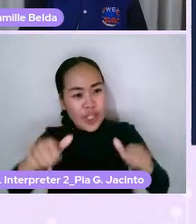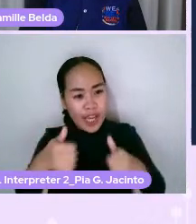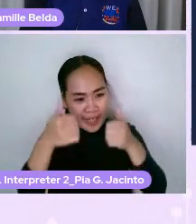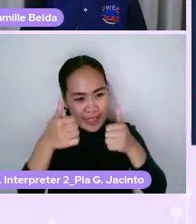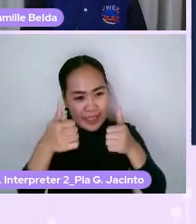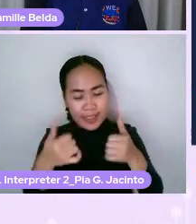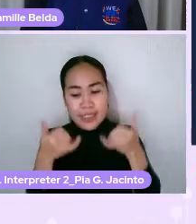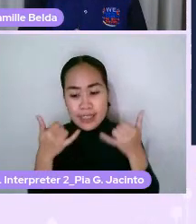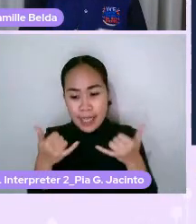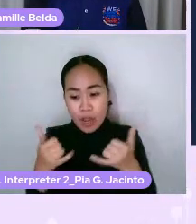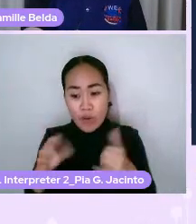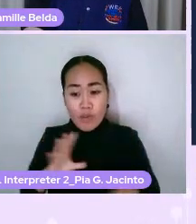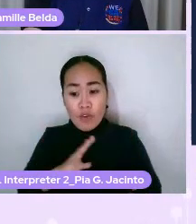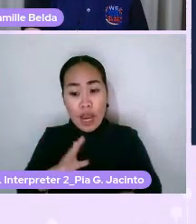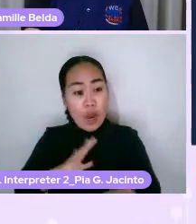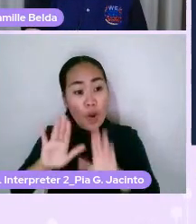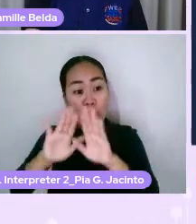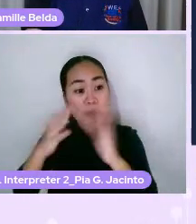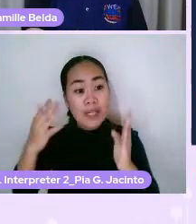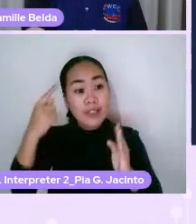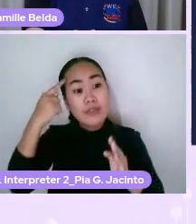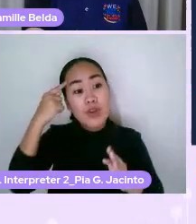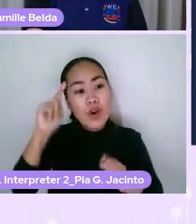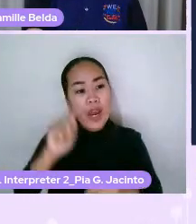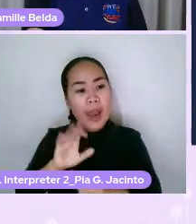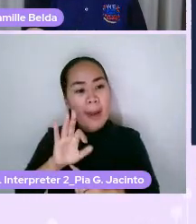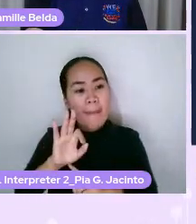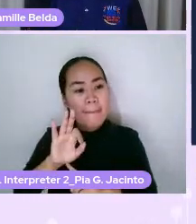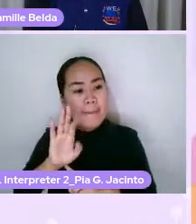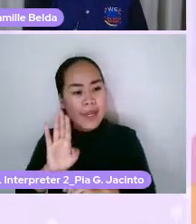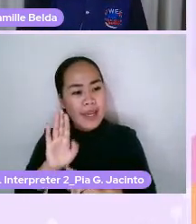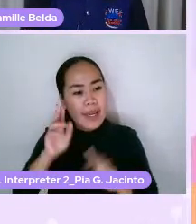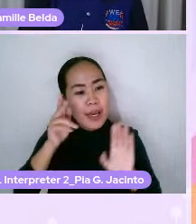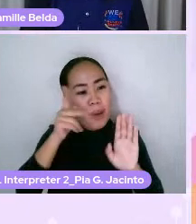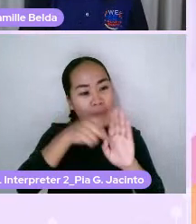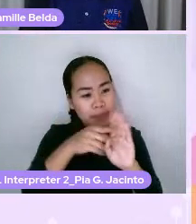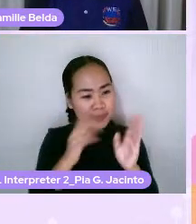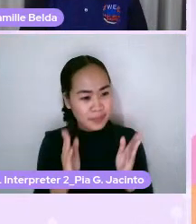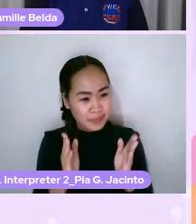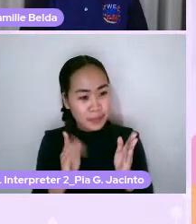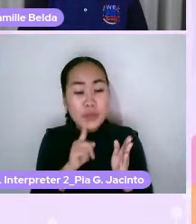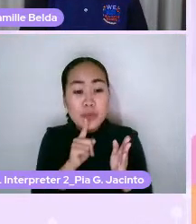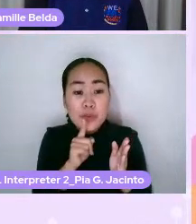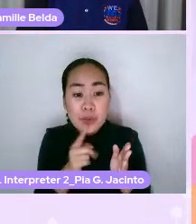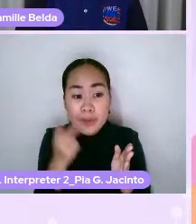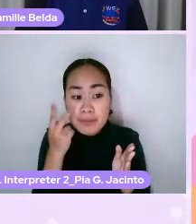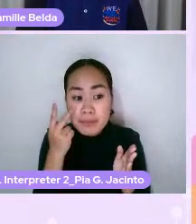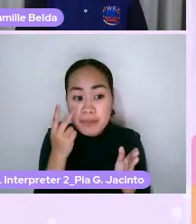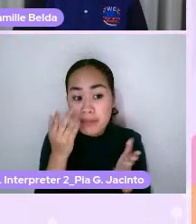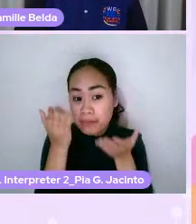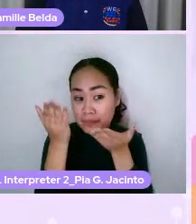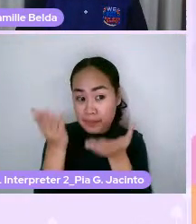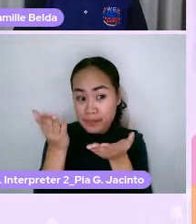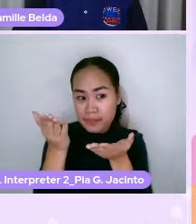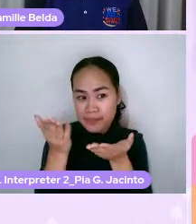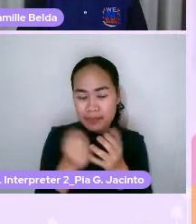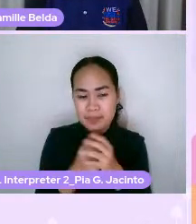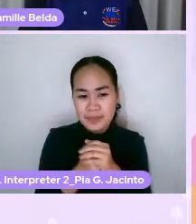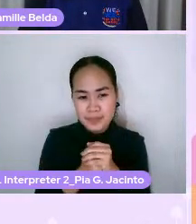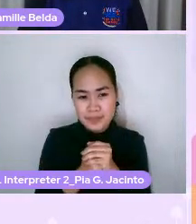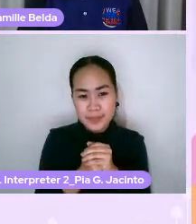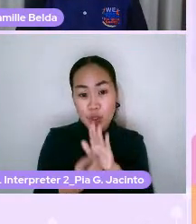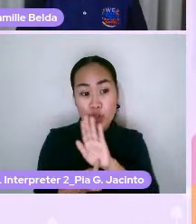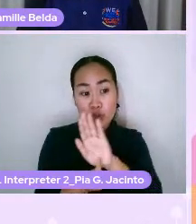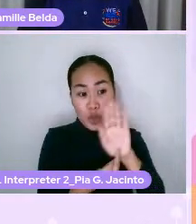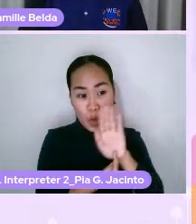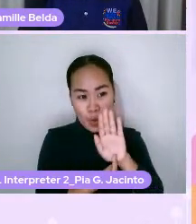Facebook participants. So simple lang po ang mechanics itong ating game, ano? Magfa-flash po kami ng mga